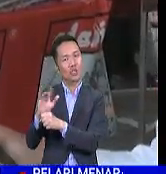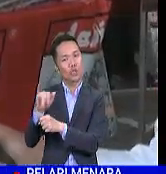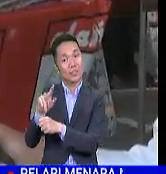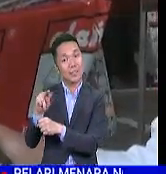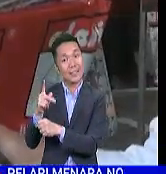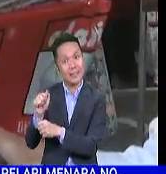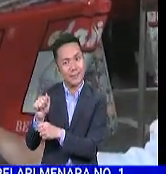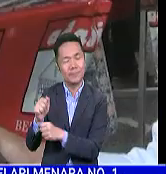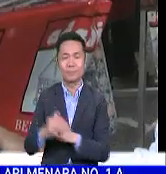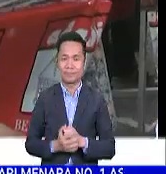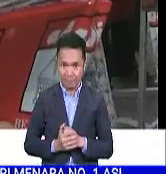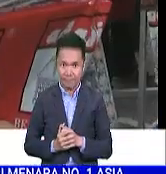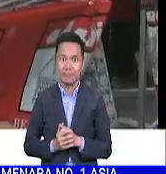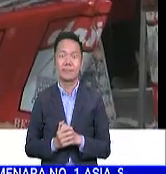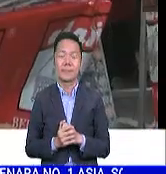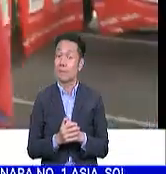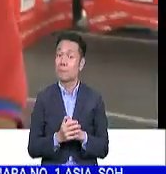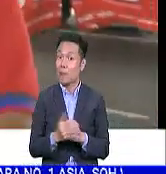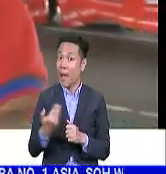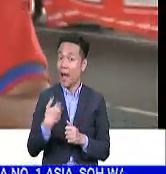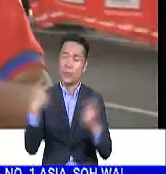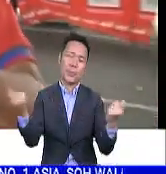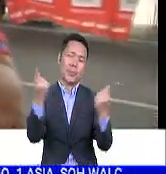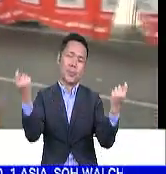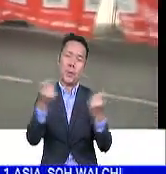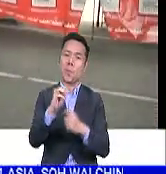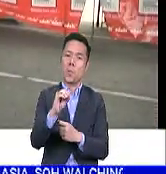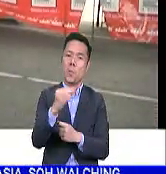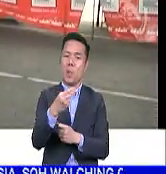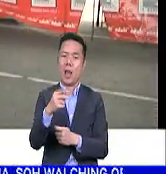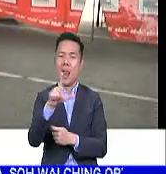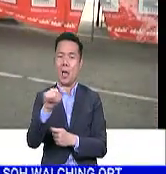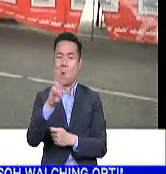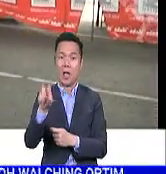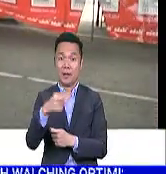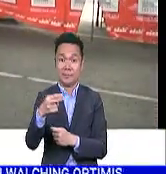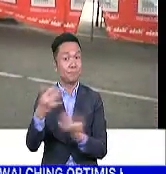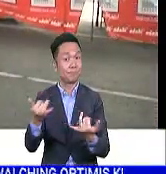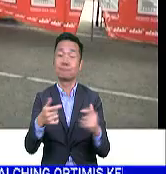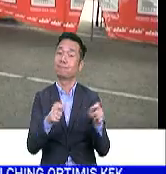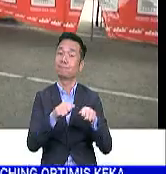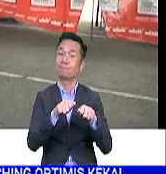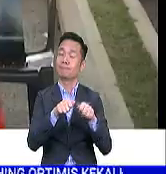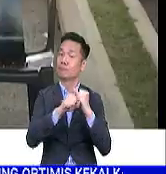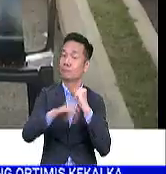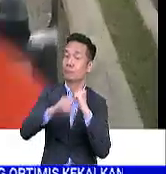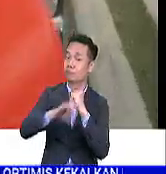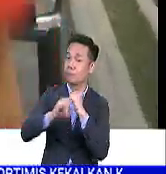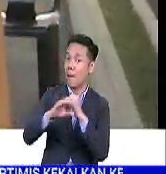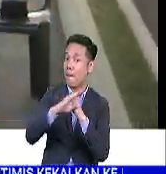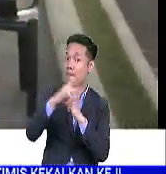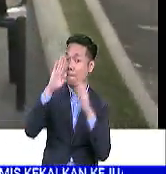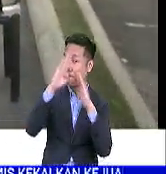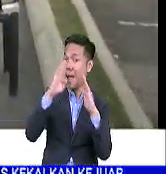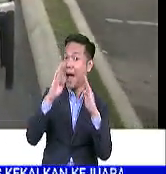juga mengadakan Karnival Moh Laweh juga kat sini. Kata di samping kita mempromosikan Pahang FM dan juga